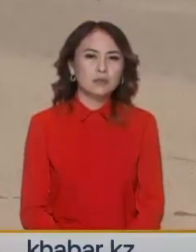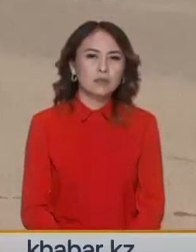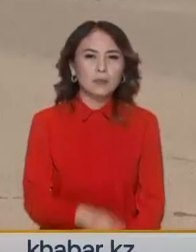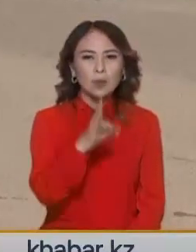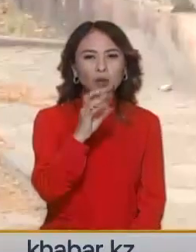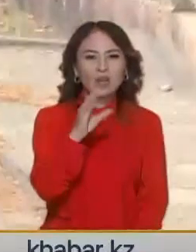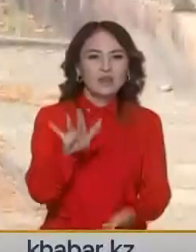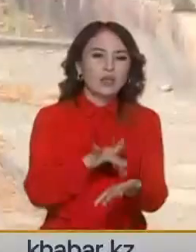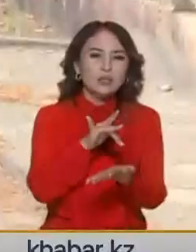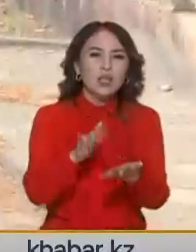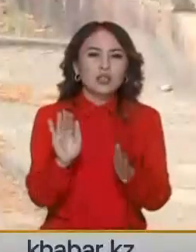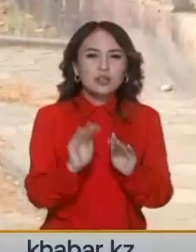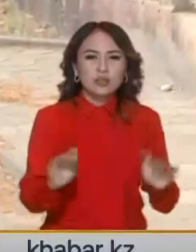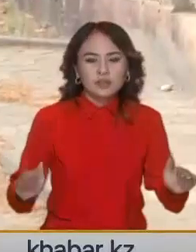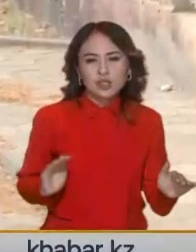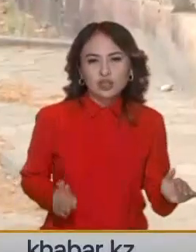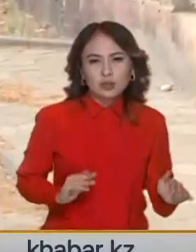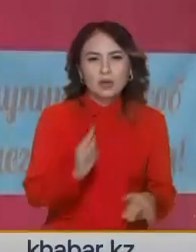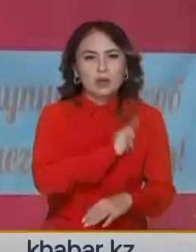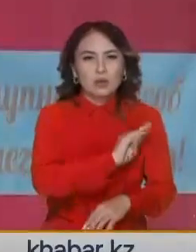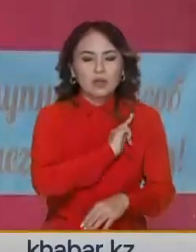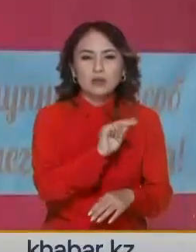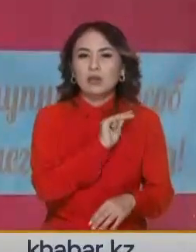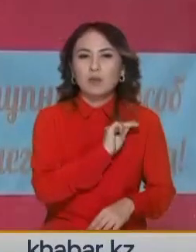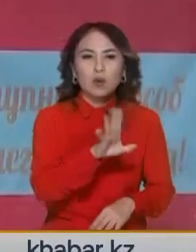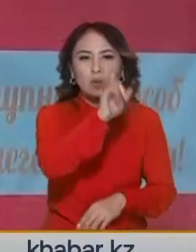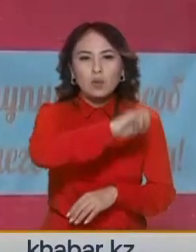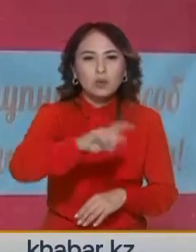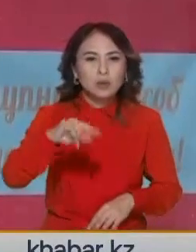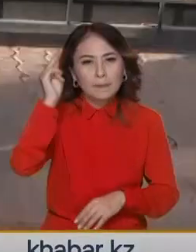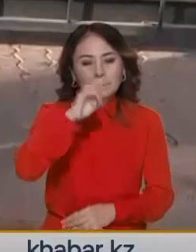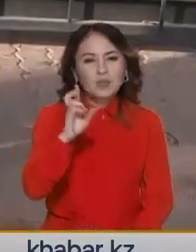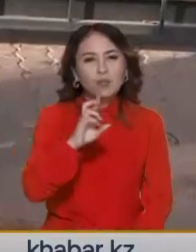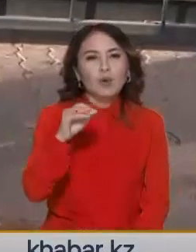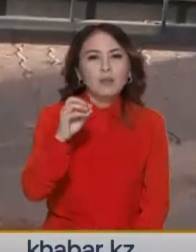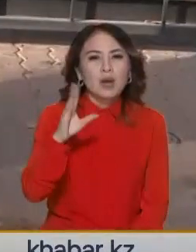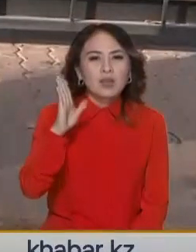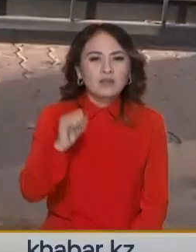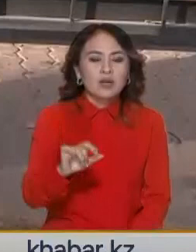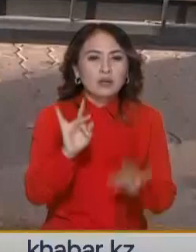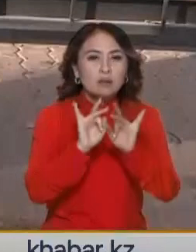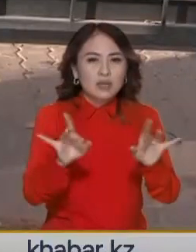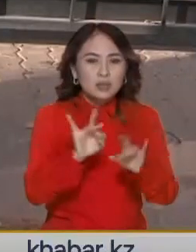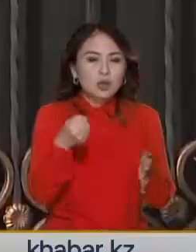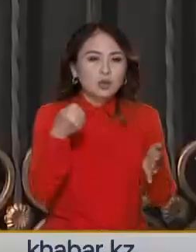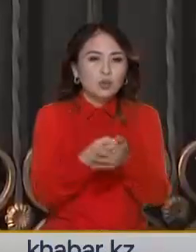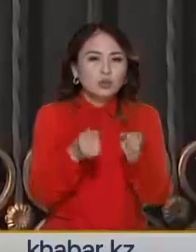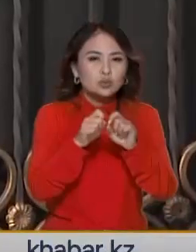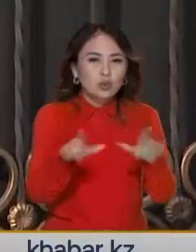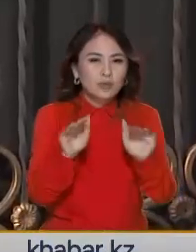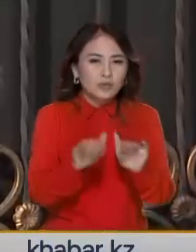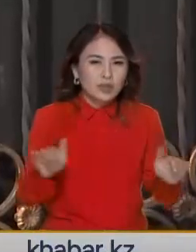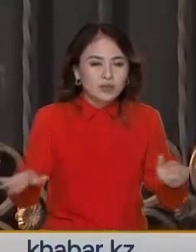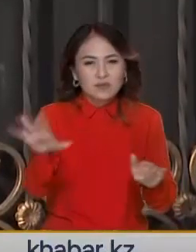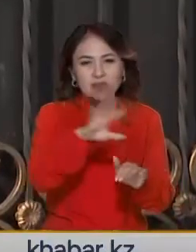Қонаев қаласындағы жеке балабақшада қызмет етіп жұмыссыз қалғандардың бірі Гүлім Ботабаева. Айтуынша, мектепке дейінгі білім беру